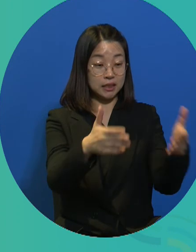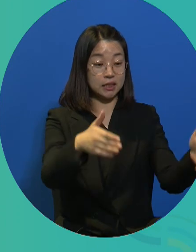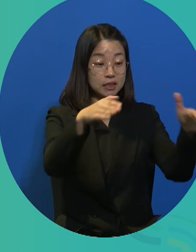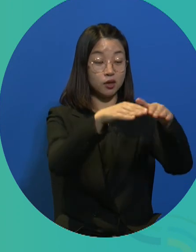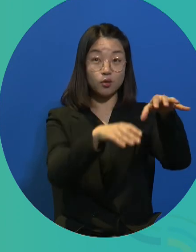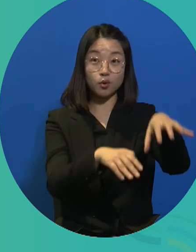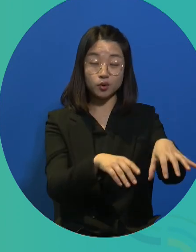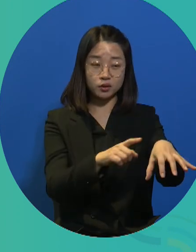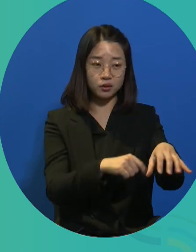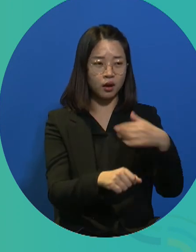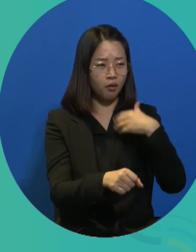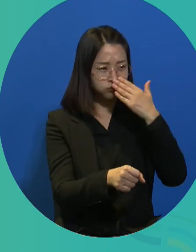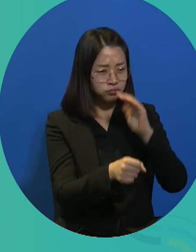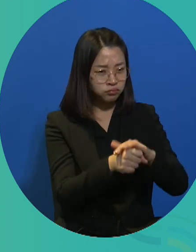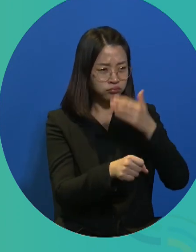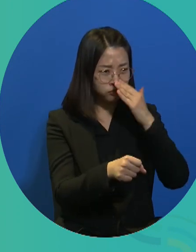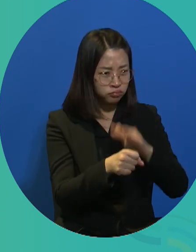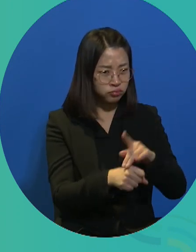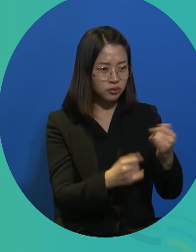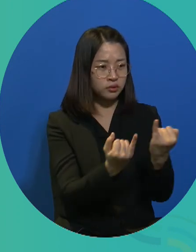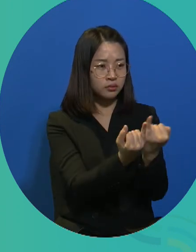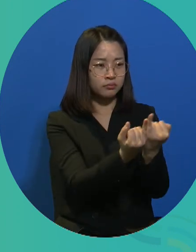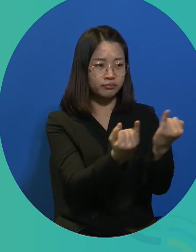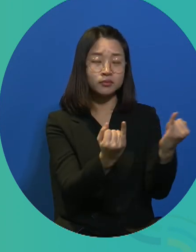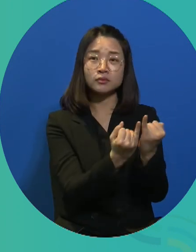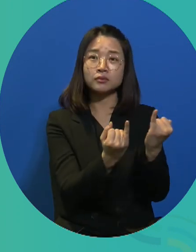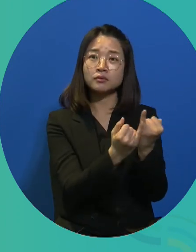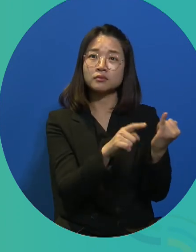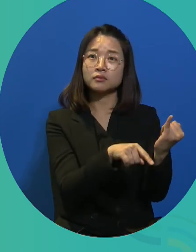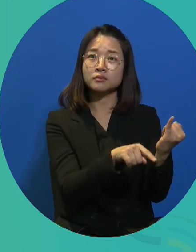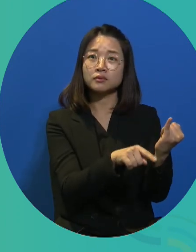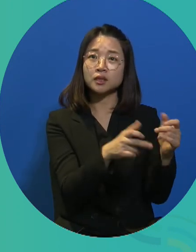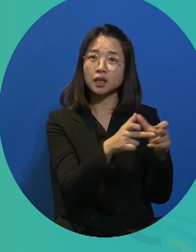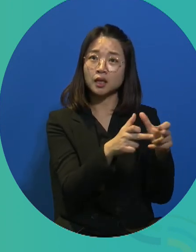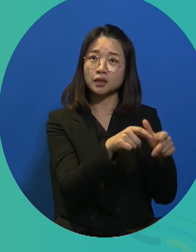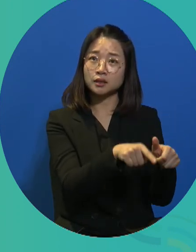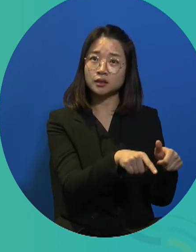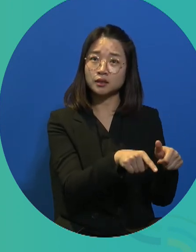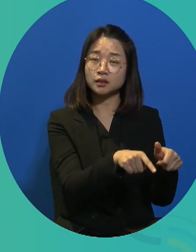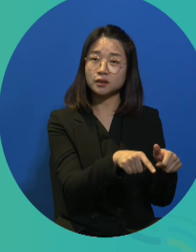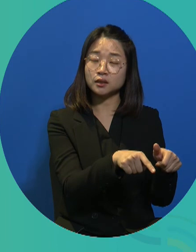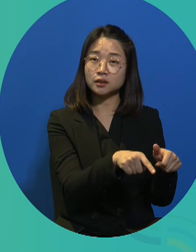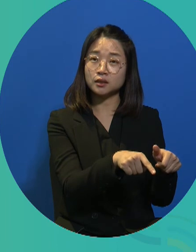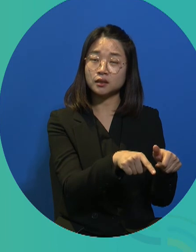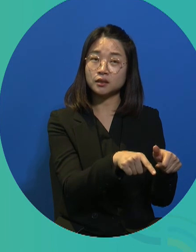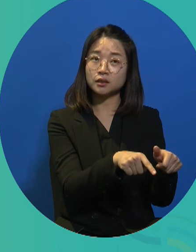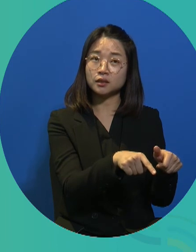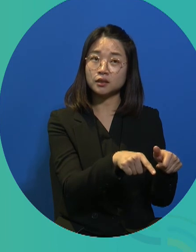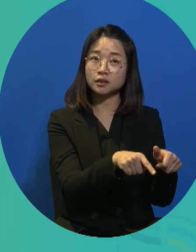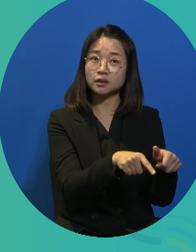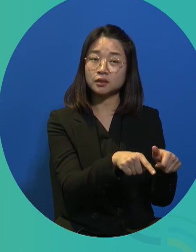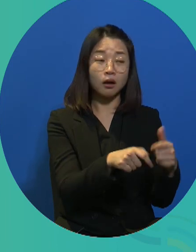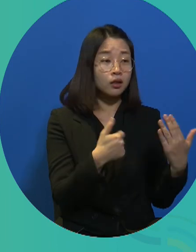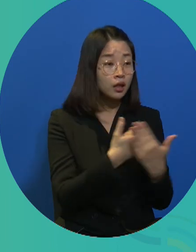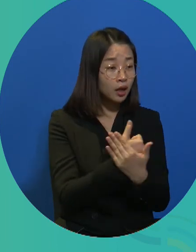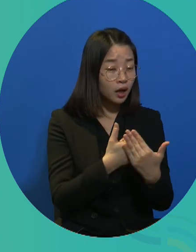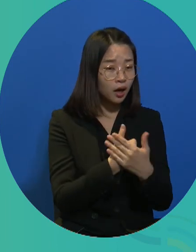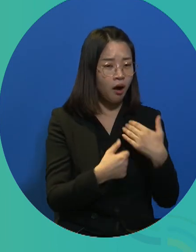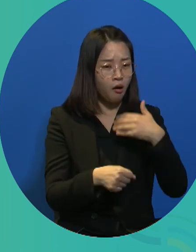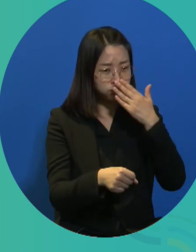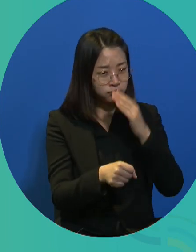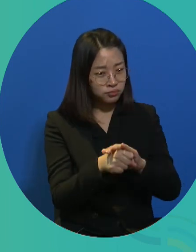부당한 어떤 대우를 받은 여성분에 대해서 이렇게 그 시설의 그런 대우는 처우는